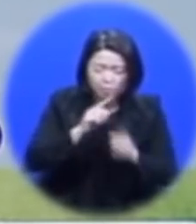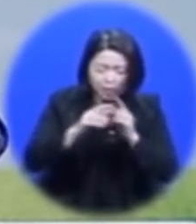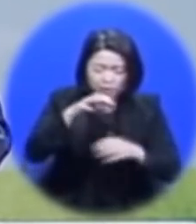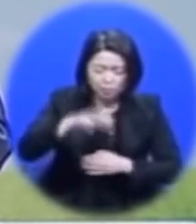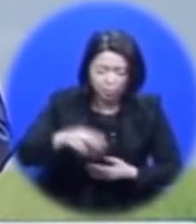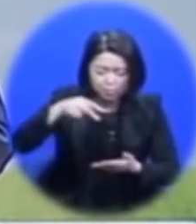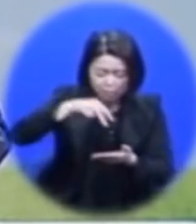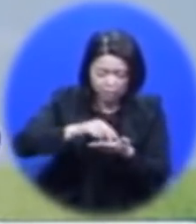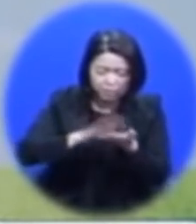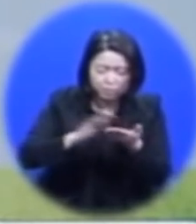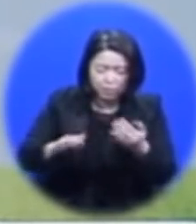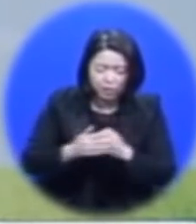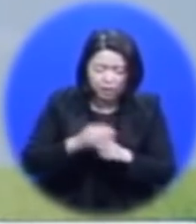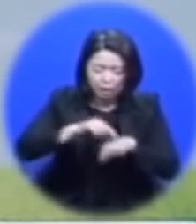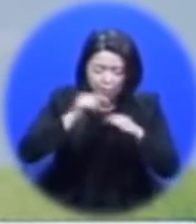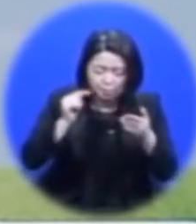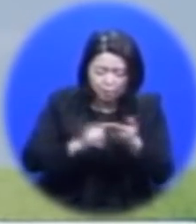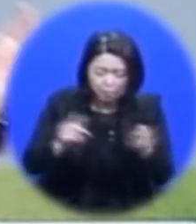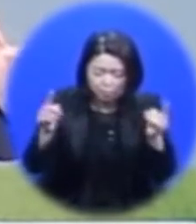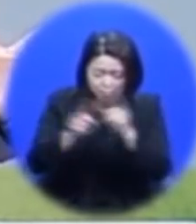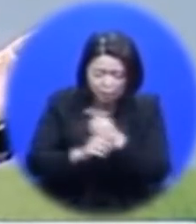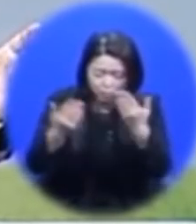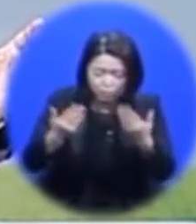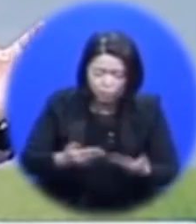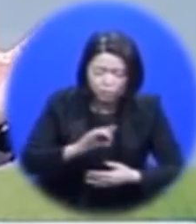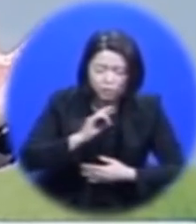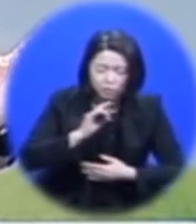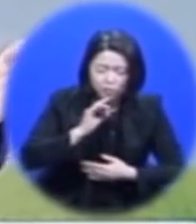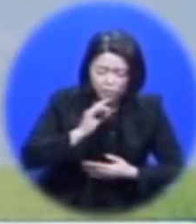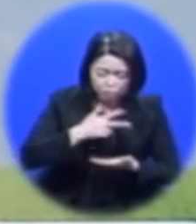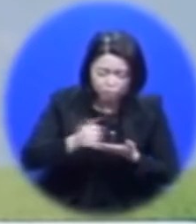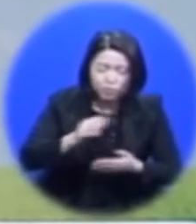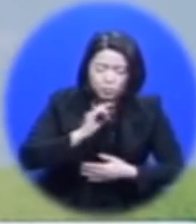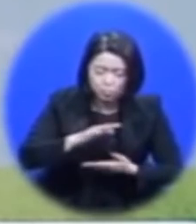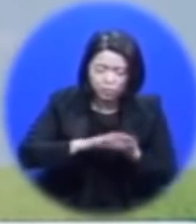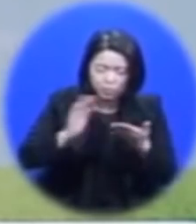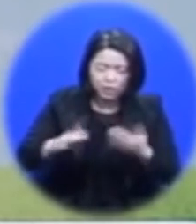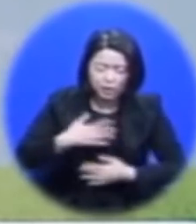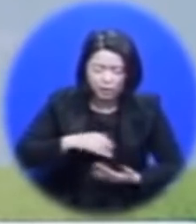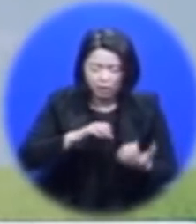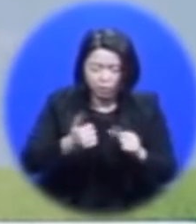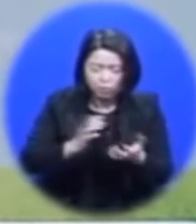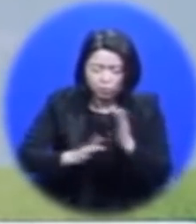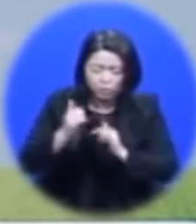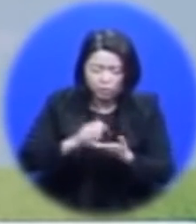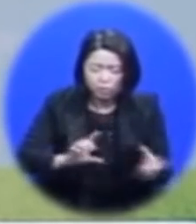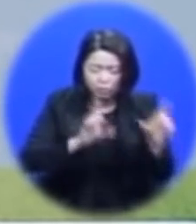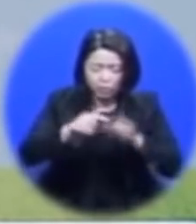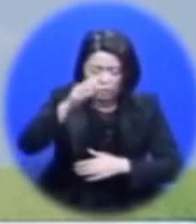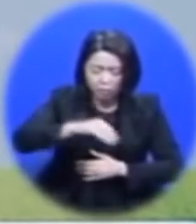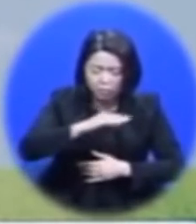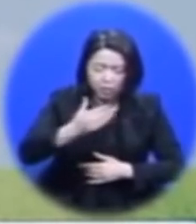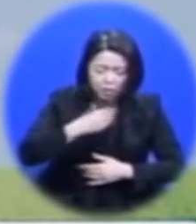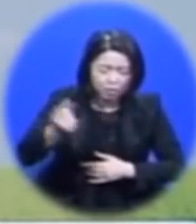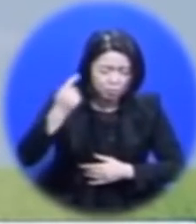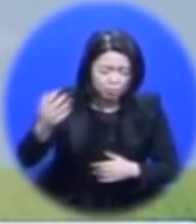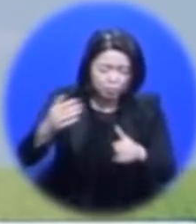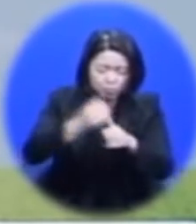섰습니다. 마음을 바꿔주실 분은 주님밖에 없습니다. 나는 죽고 예수로 사는 십자가의 복음을